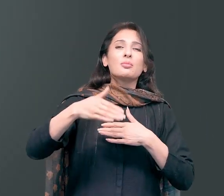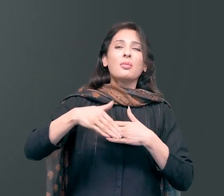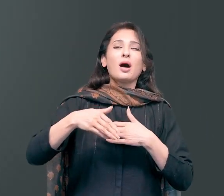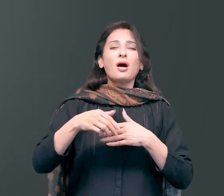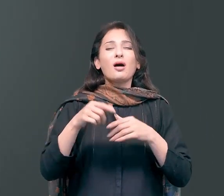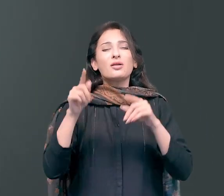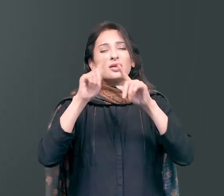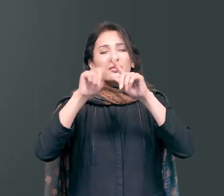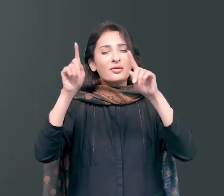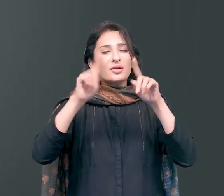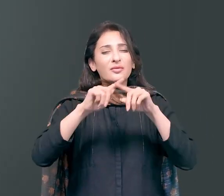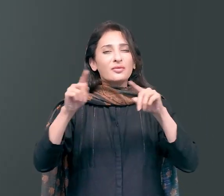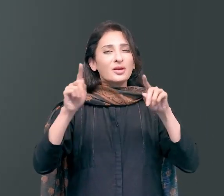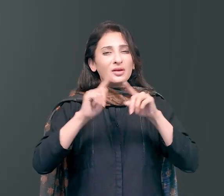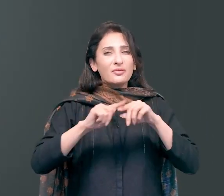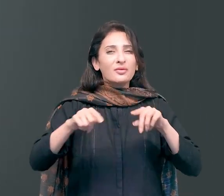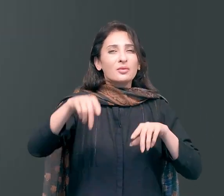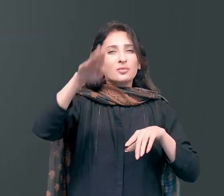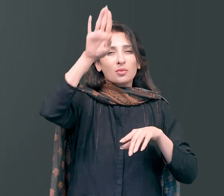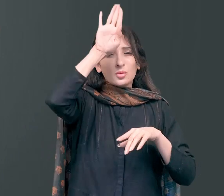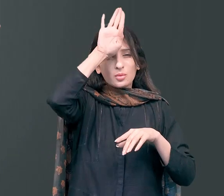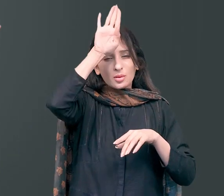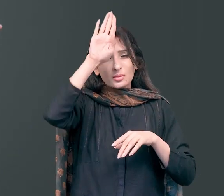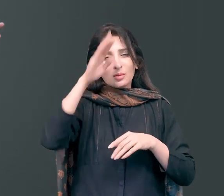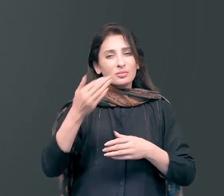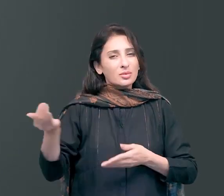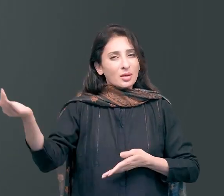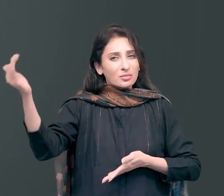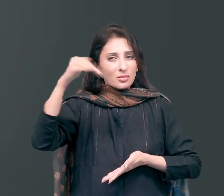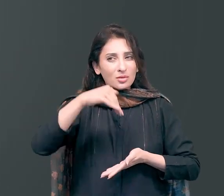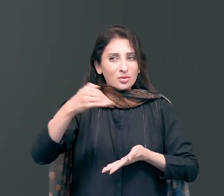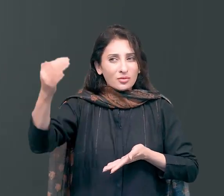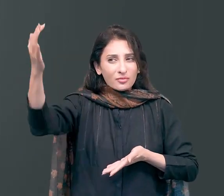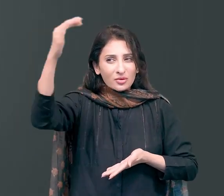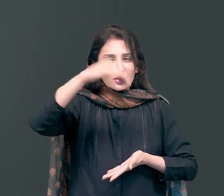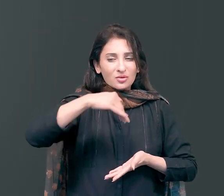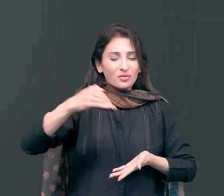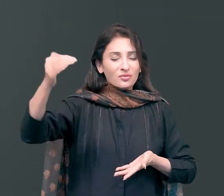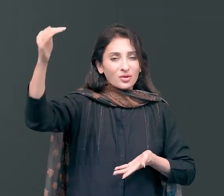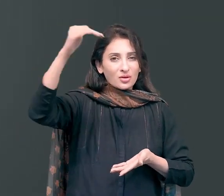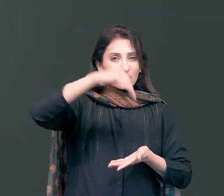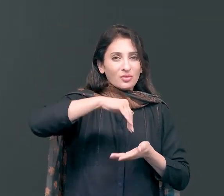پھر مغلز آئے۔ مغل 1526 سے لے کر